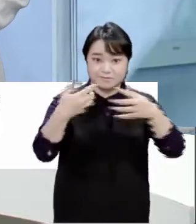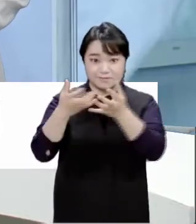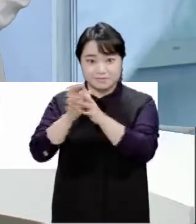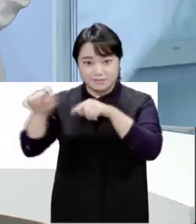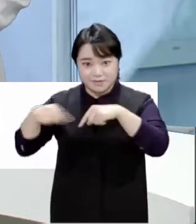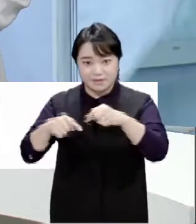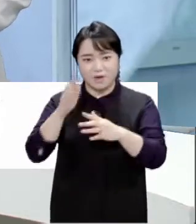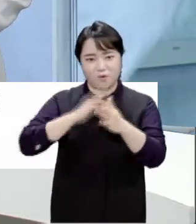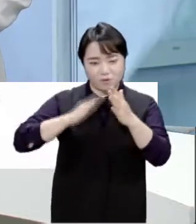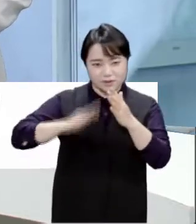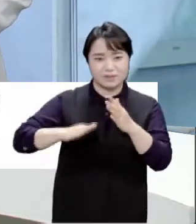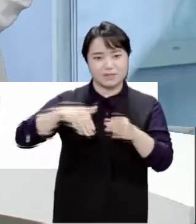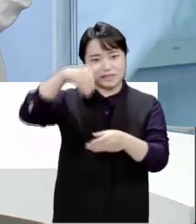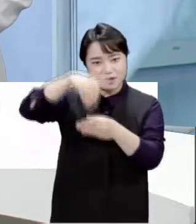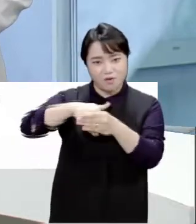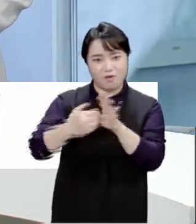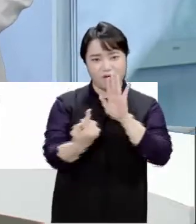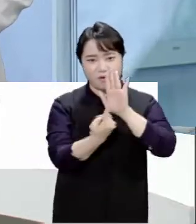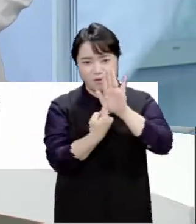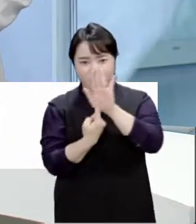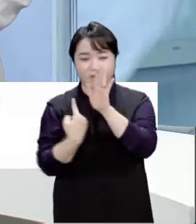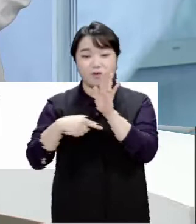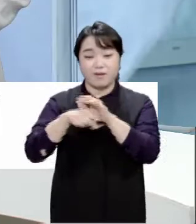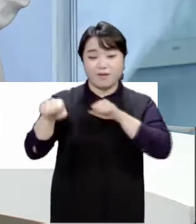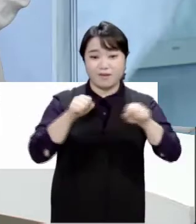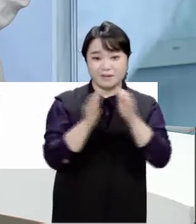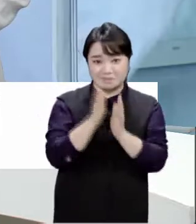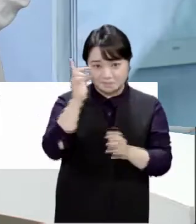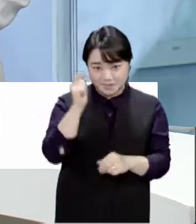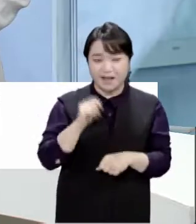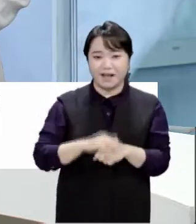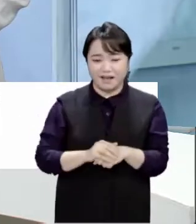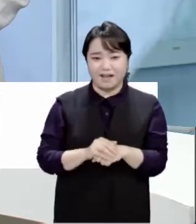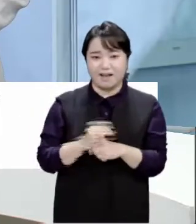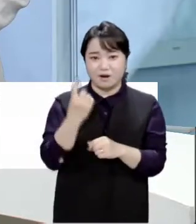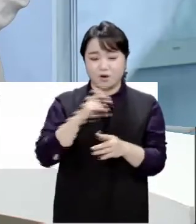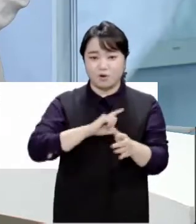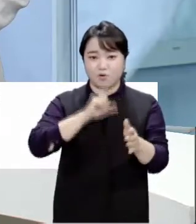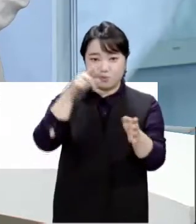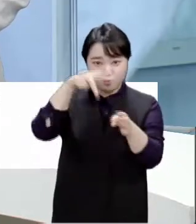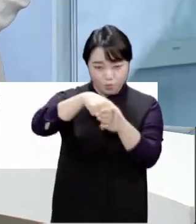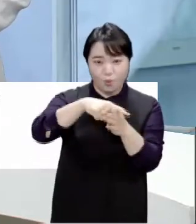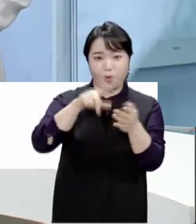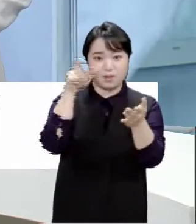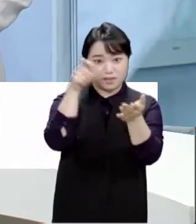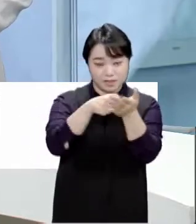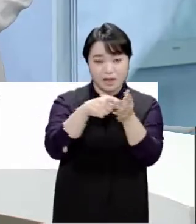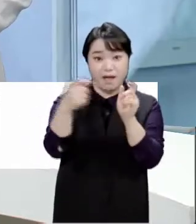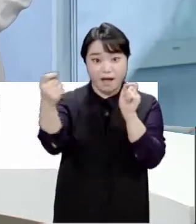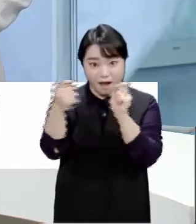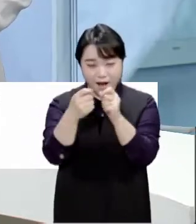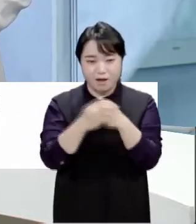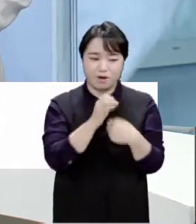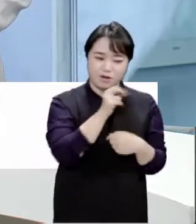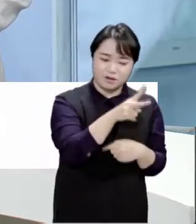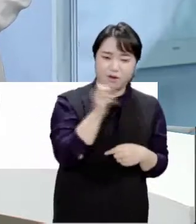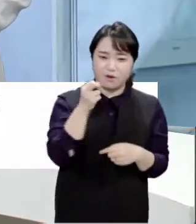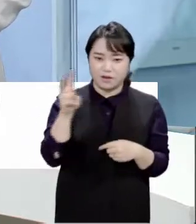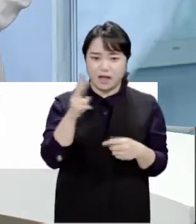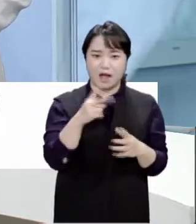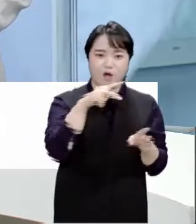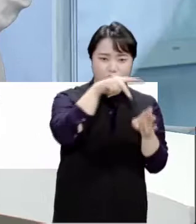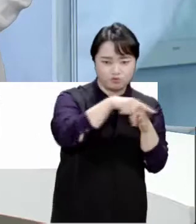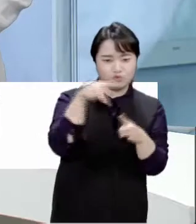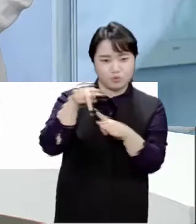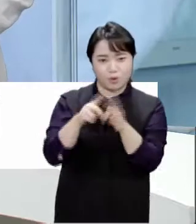공식 선거운동 채비에 나서고 있는데요. 보궐선거 시기에는 본 후보 등록을 향하고 있는데 범 여권과 야권 후보